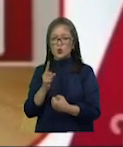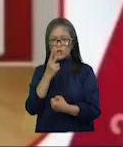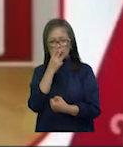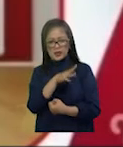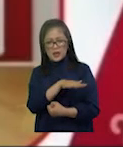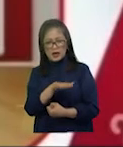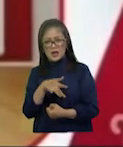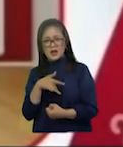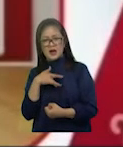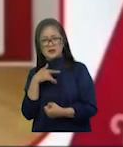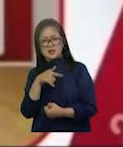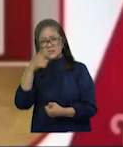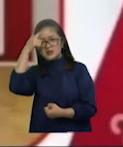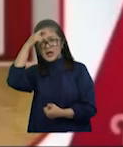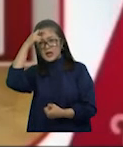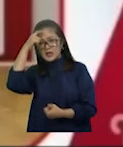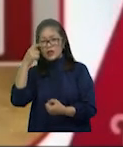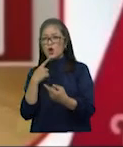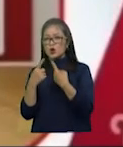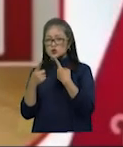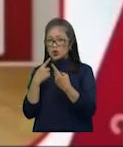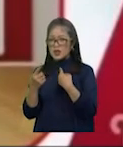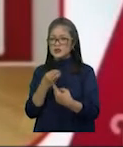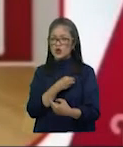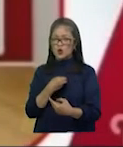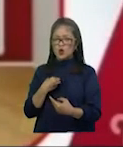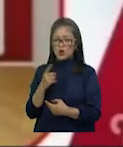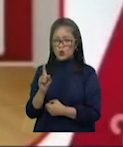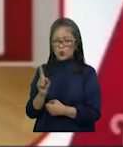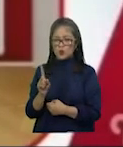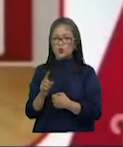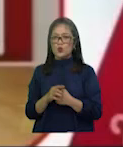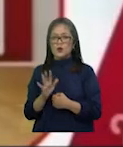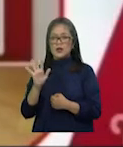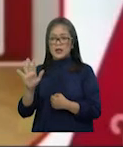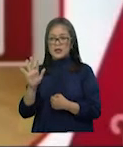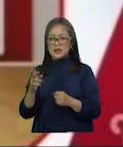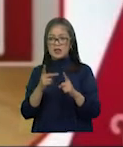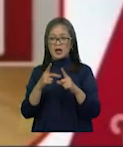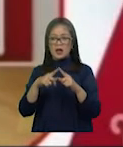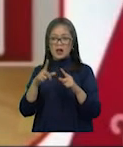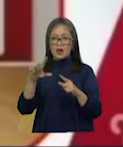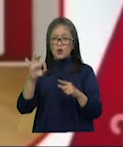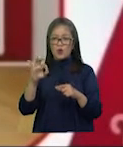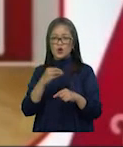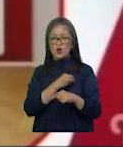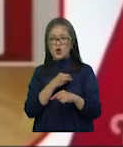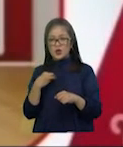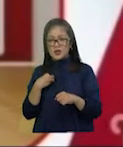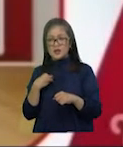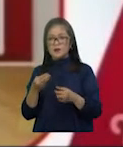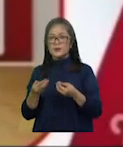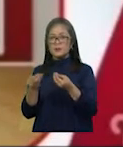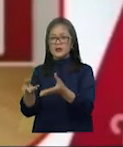ada gejala sakit. Dan gak hanya mengedukasi, bersama-sama nanti dengan Halo Dok, kami ingin memberikan kemudahan-kemudahan